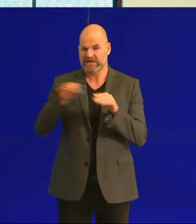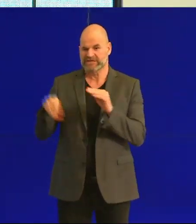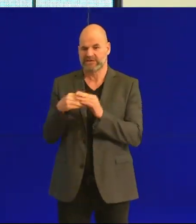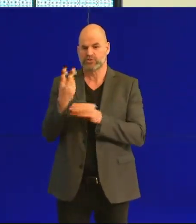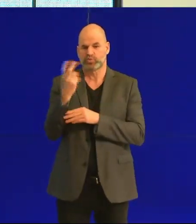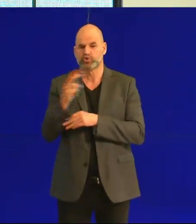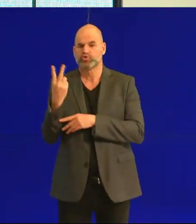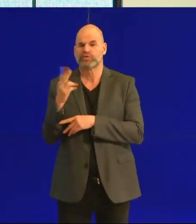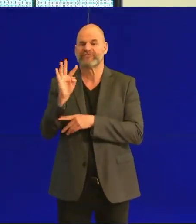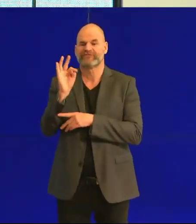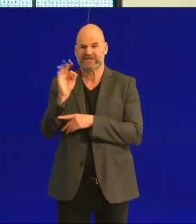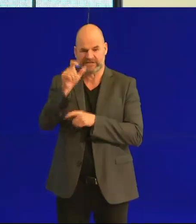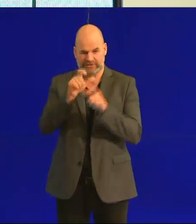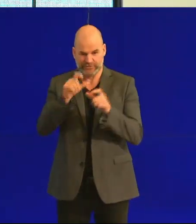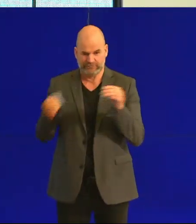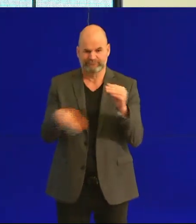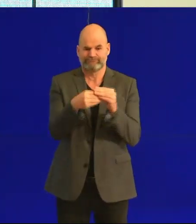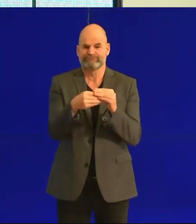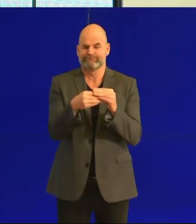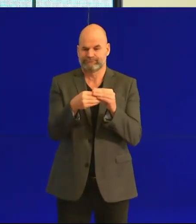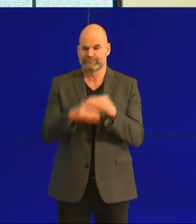d'abord d'ordre